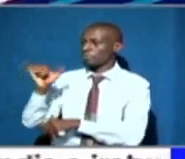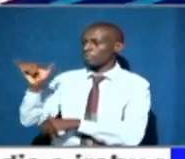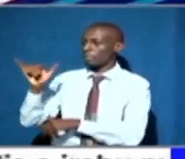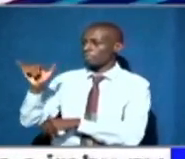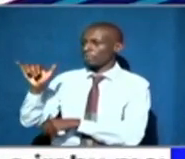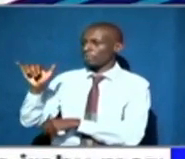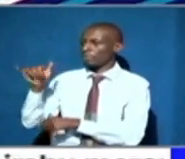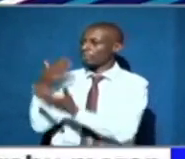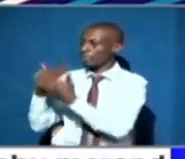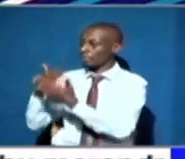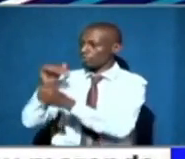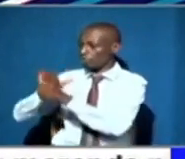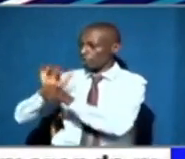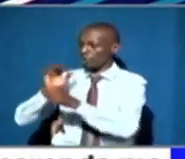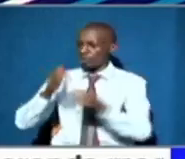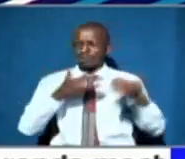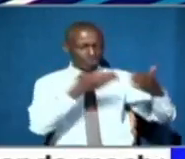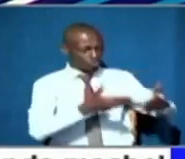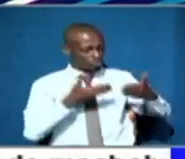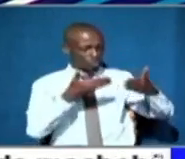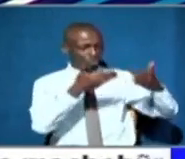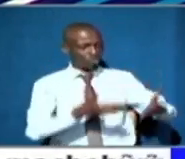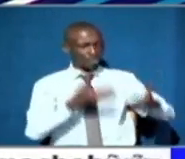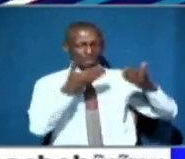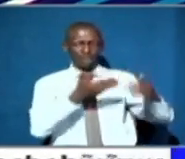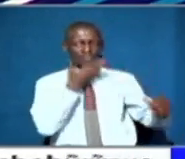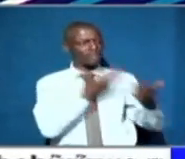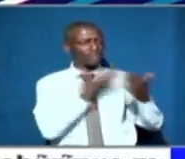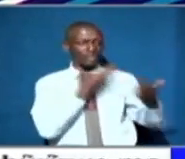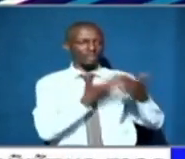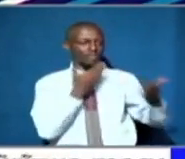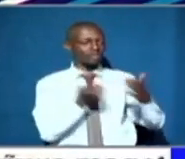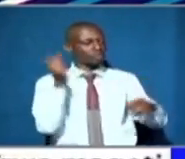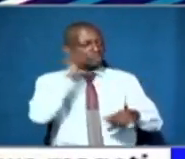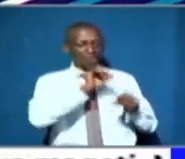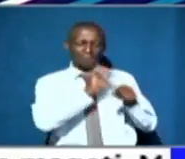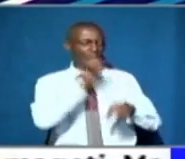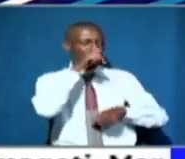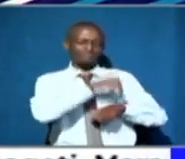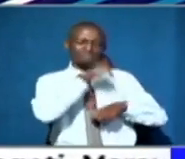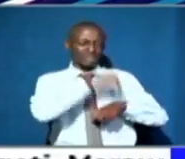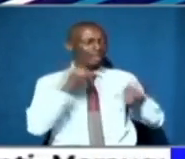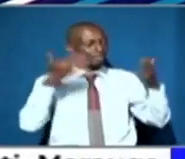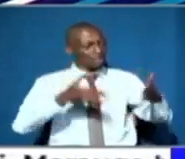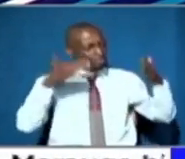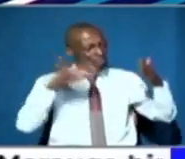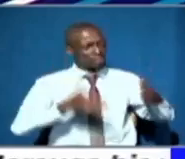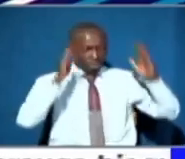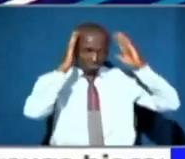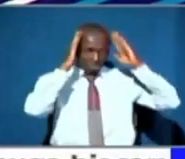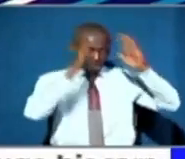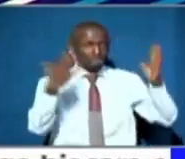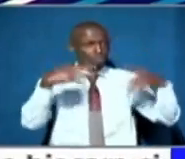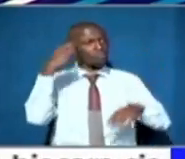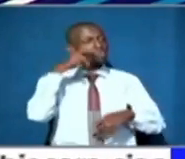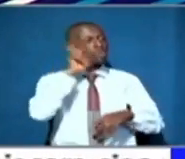wera karibu karibu huko ndio mugendi huko ni busi ni huko ni busi ndio Leo kwa dakika idia mwiroleri